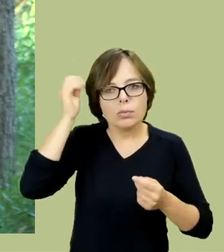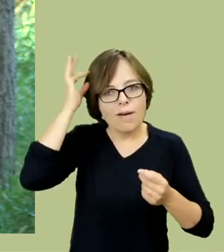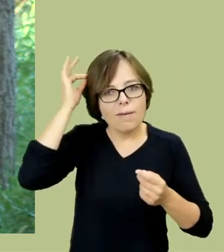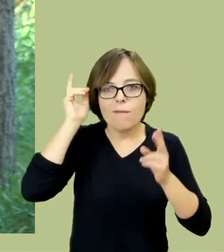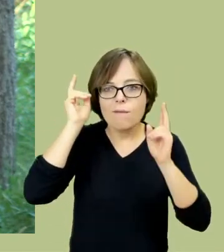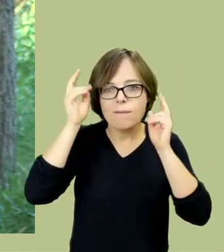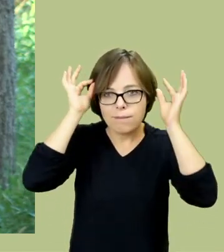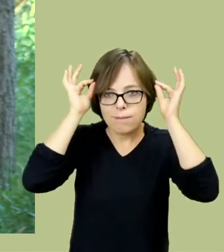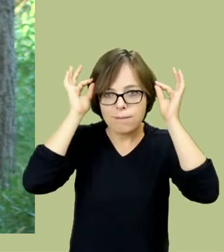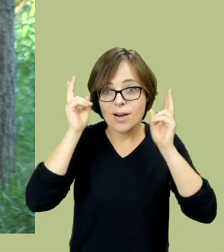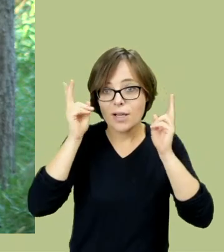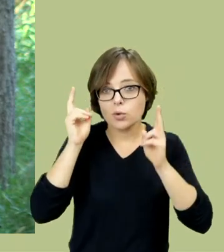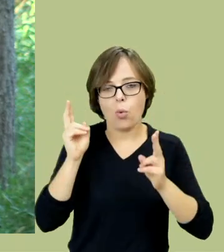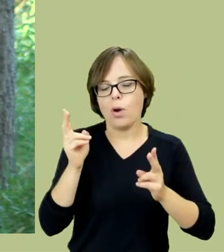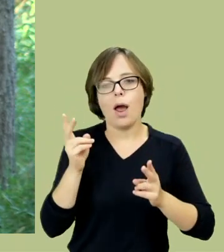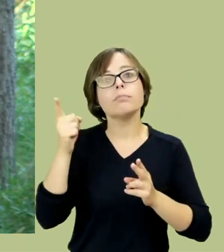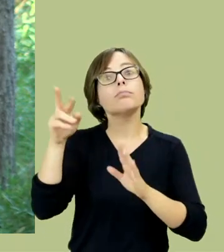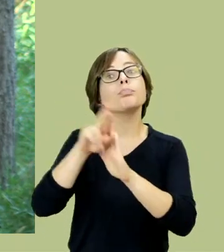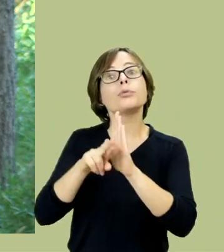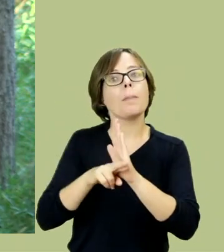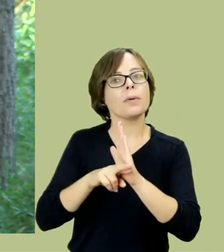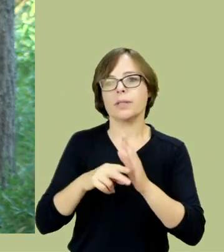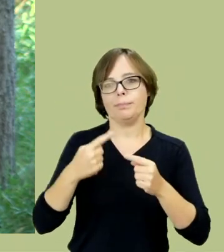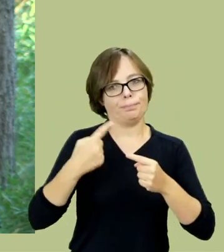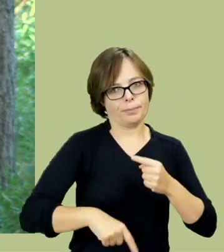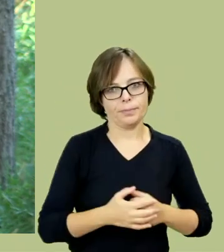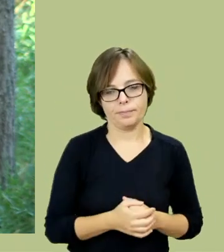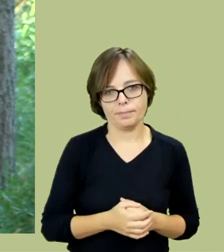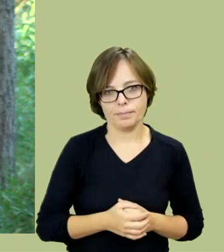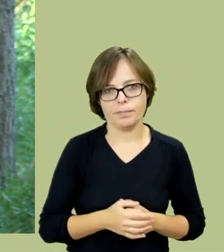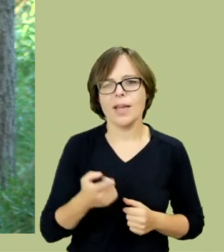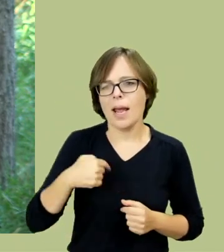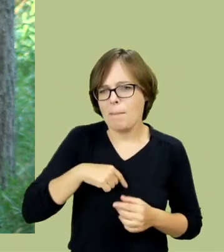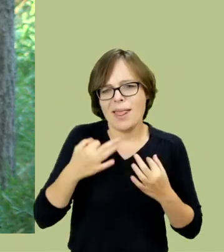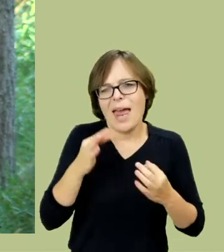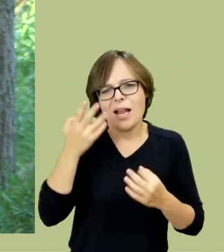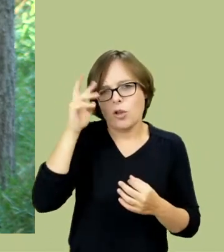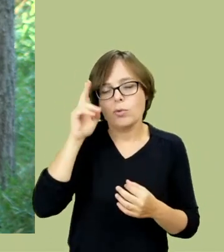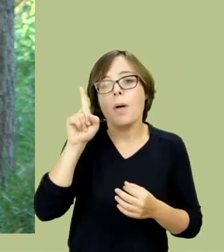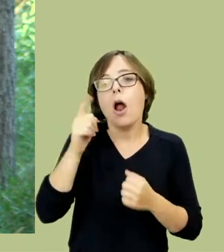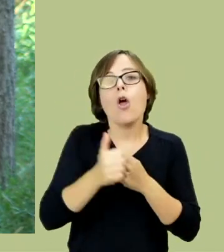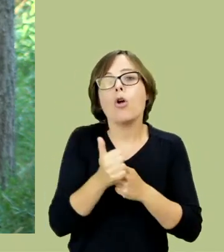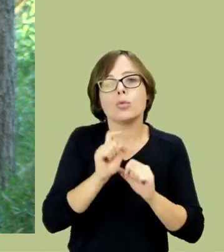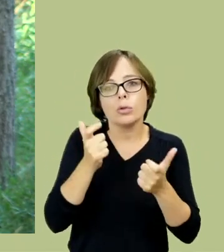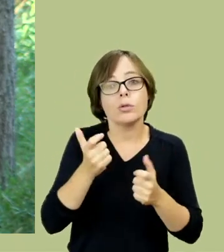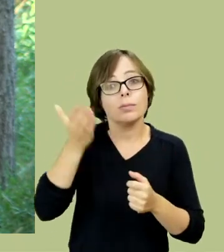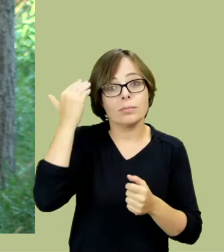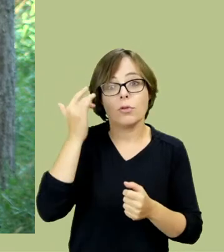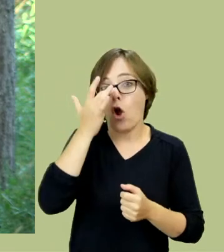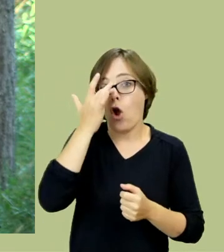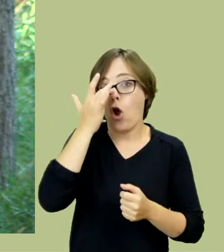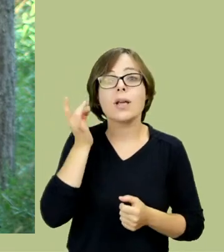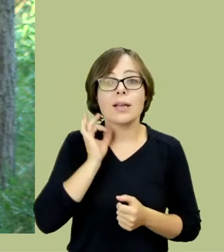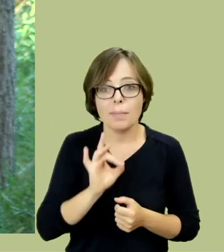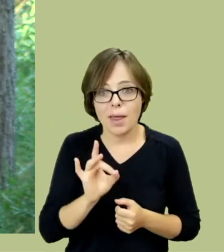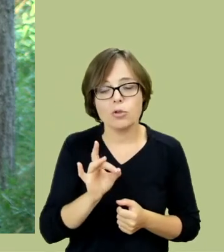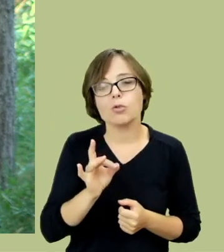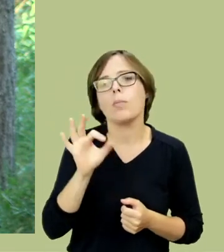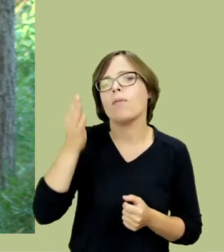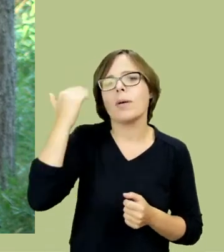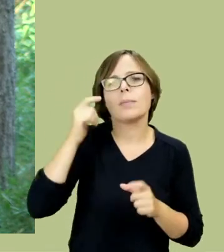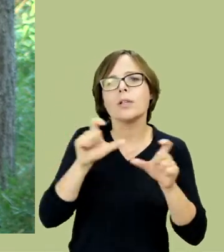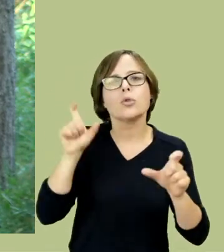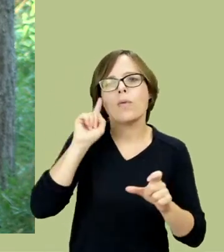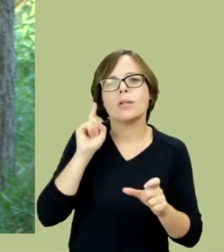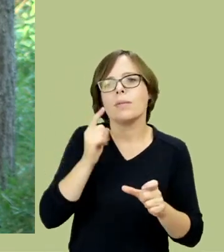nas to jest oczywiście w tej chwili niezrozumiałe, natomiast chodziło o to, że dziewczęta w rosyjskim gimnazjum, innego nie było w